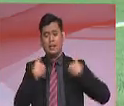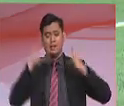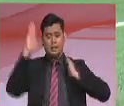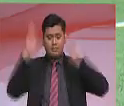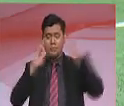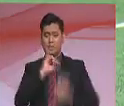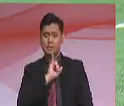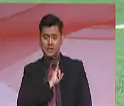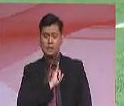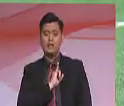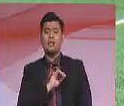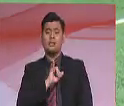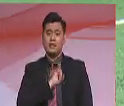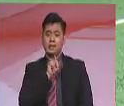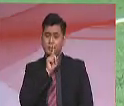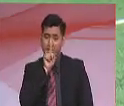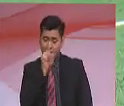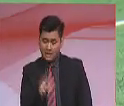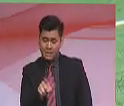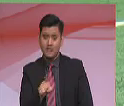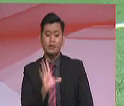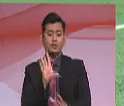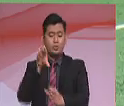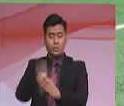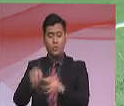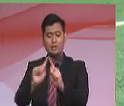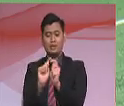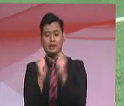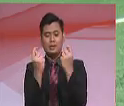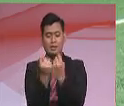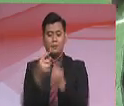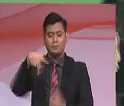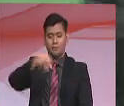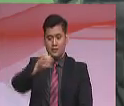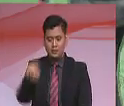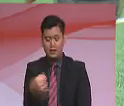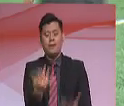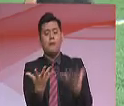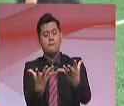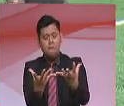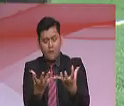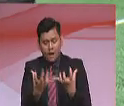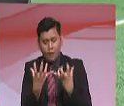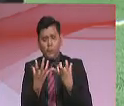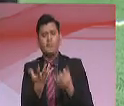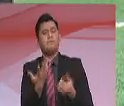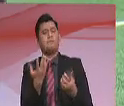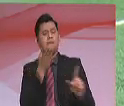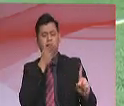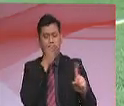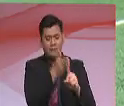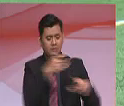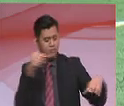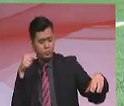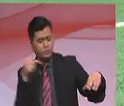Memang saya datang dari Pahang untuk ke sini untuk mendapat game time lah. Game time untuk menjaringkan gol yang banyak. So sebelum